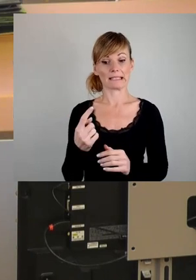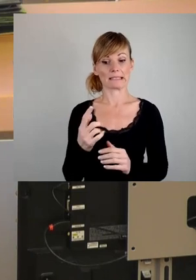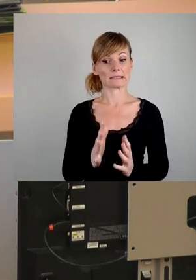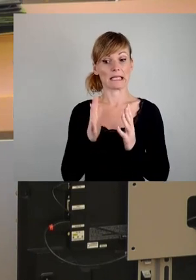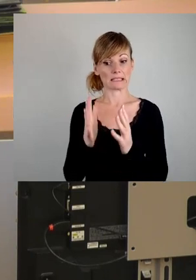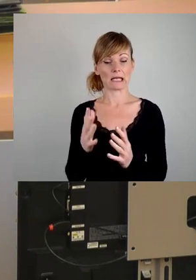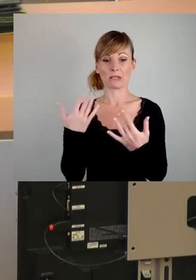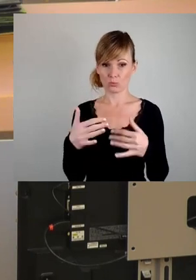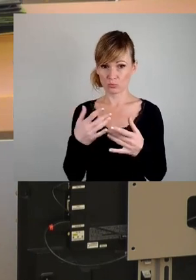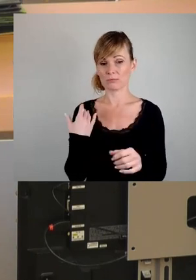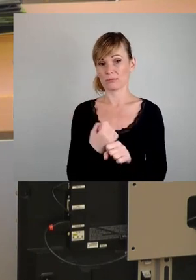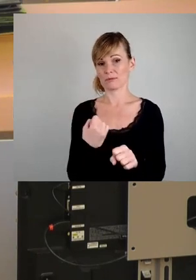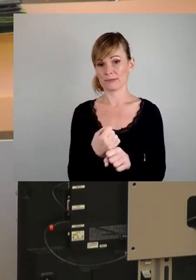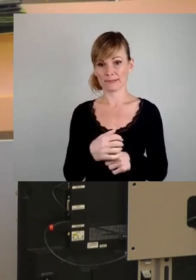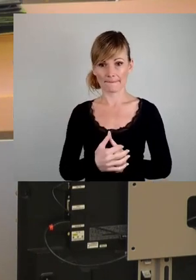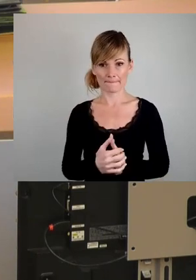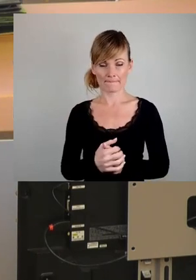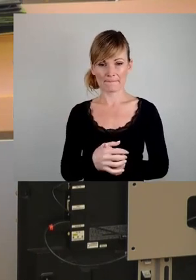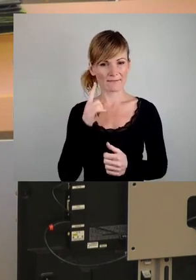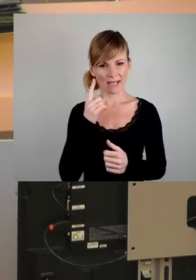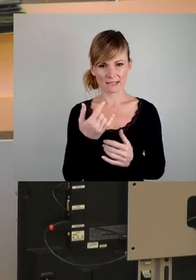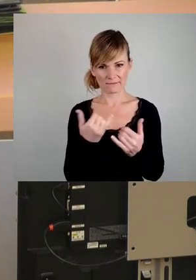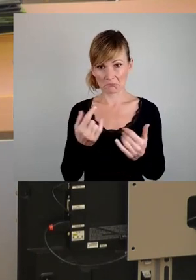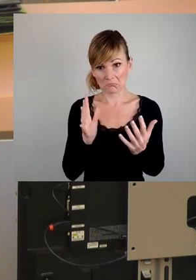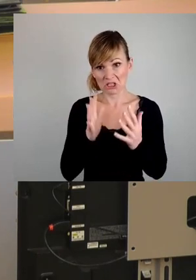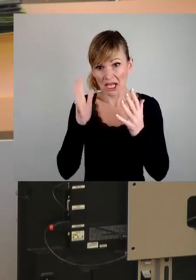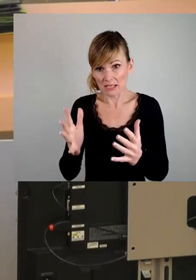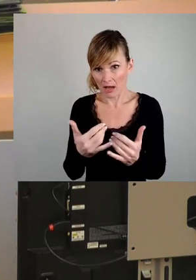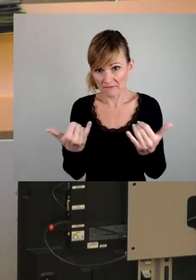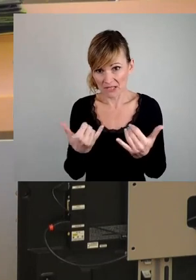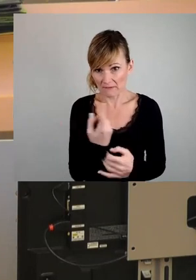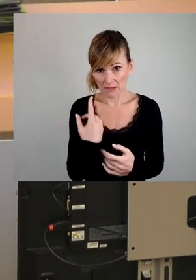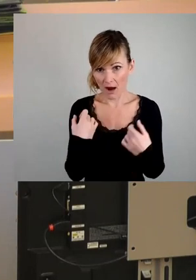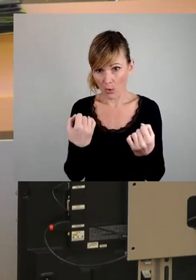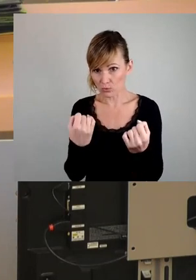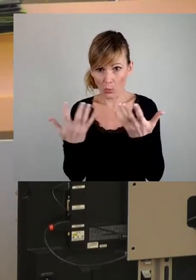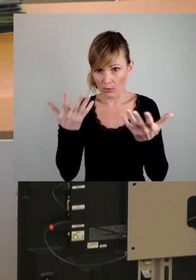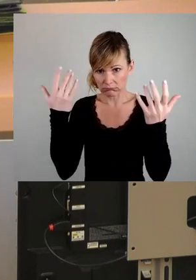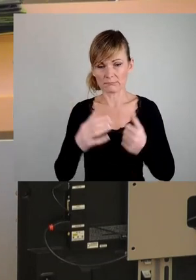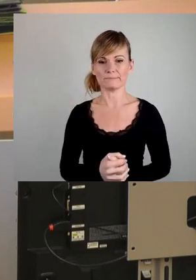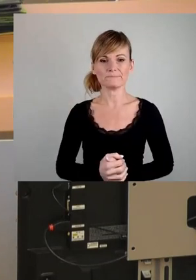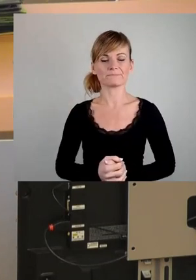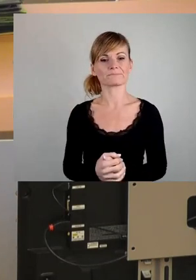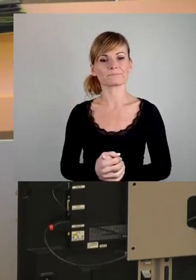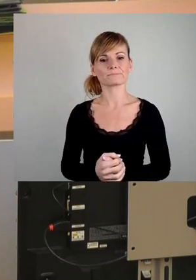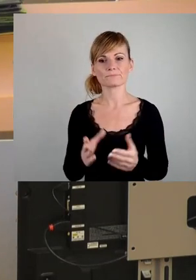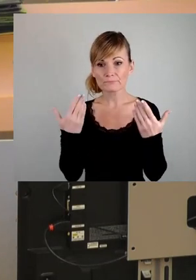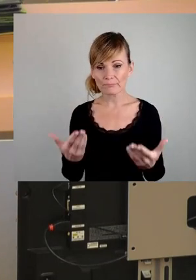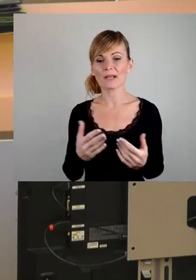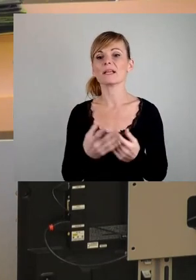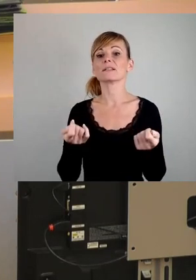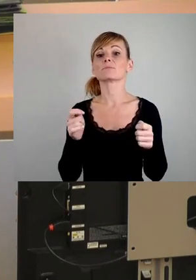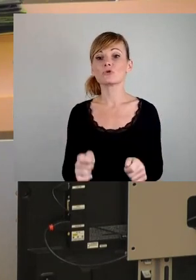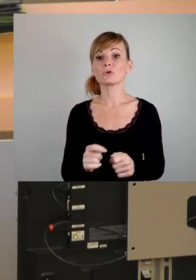zu tun. Aber wir wissen heute auch noch nie, wie wir uns in 10 Jahren in dieser Stadt fortbewegen werden. Zum Schluss gehört zur Wahrheit